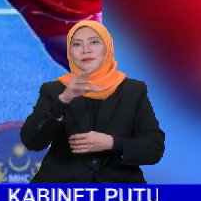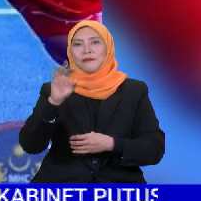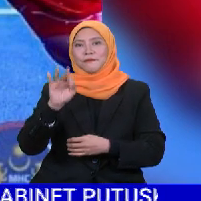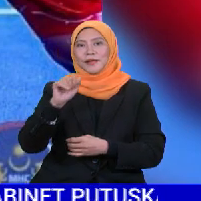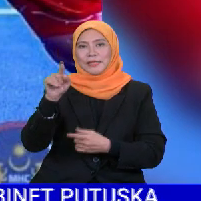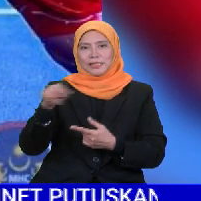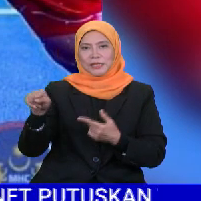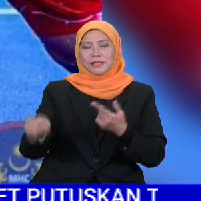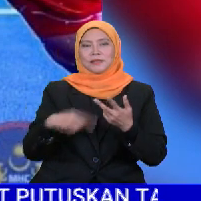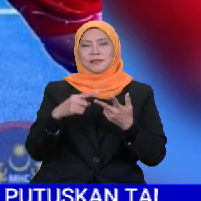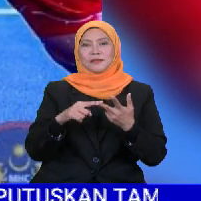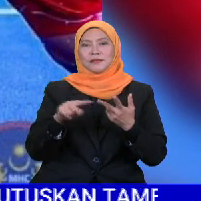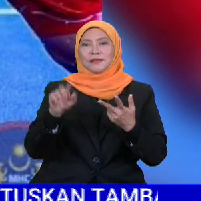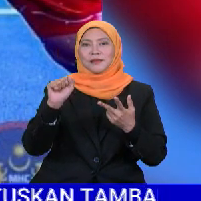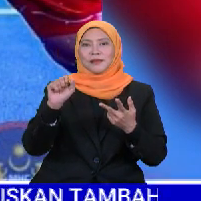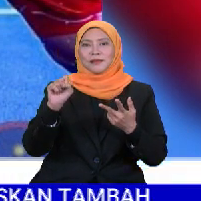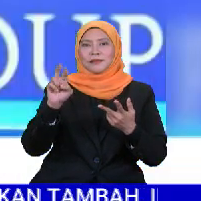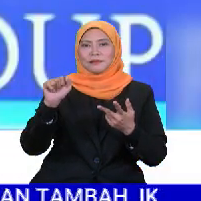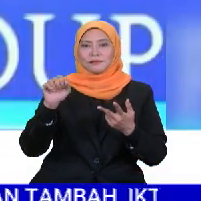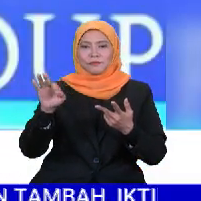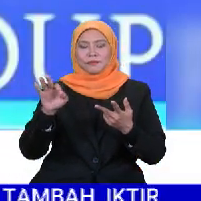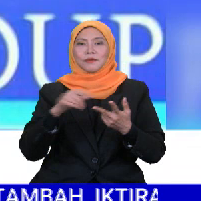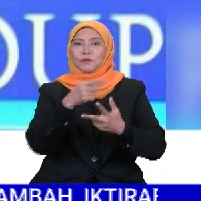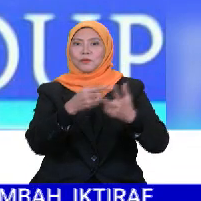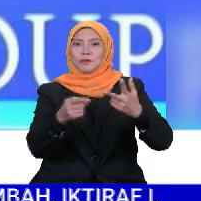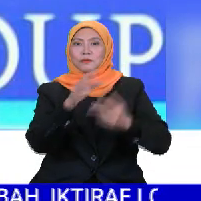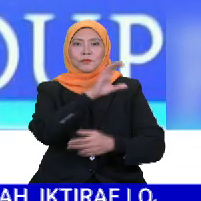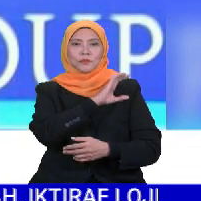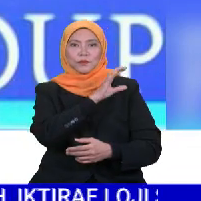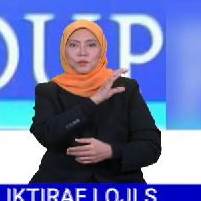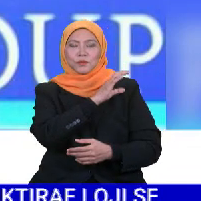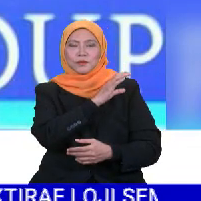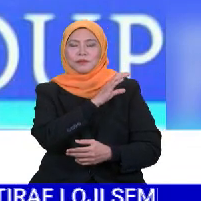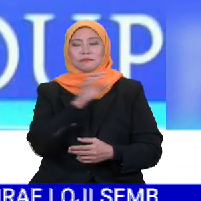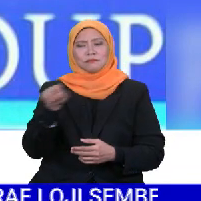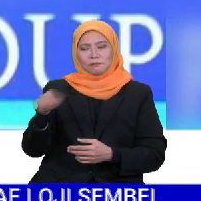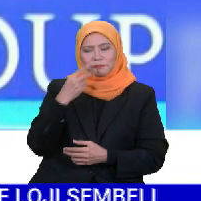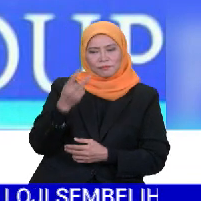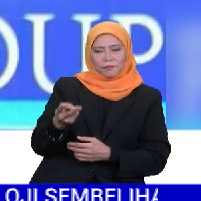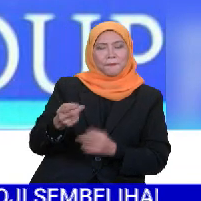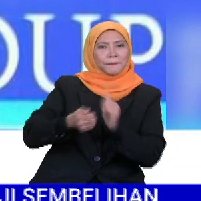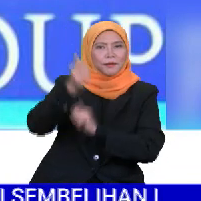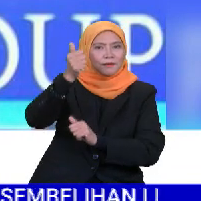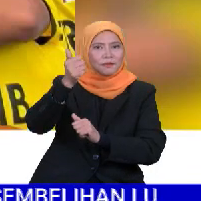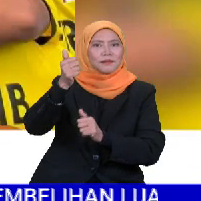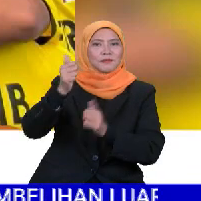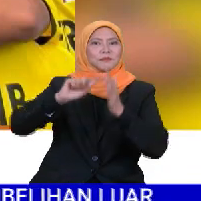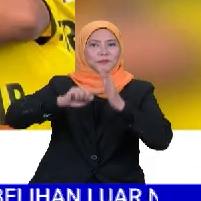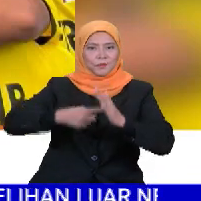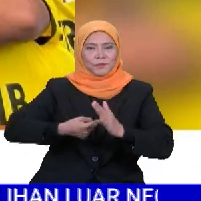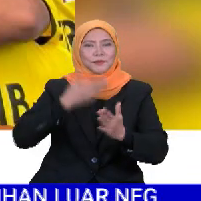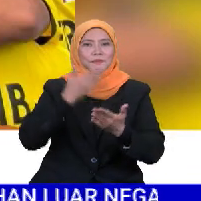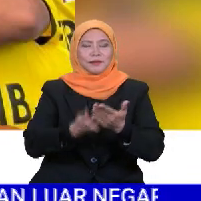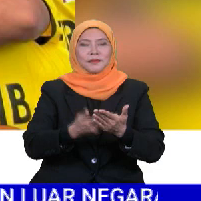Faiz Helmi Jali dan Muhammad Ashran Hamsani. Ketua Jurulatih Arul Selvaraj menyifatkan kemenangan itu sebagai permulaan yang